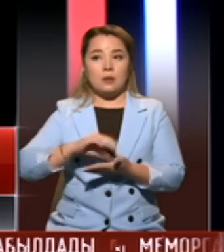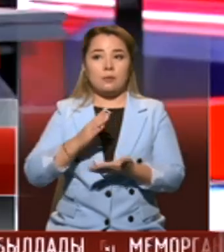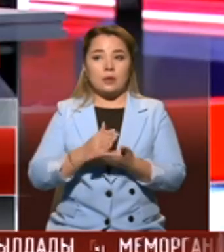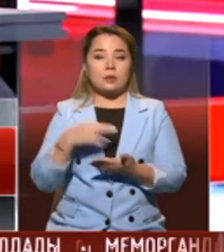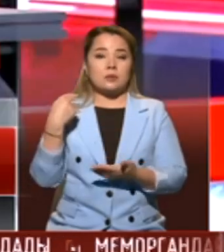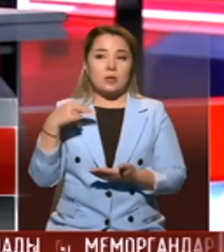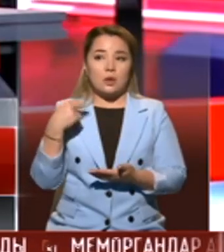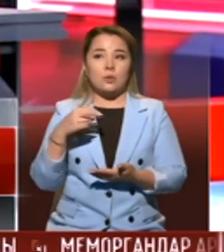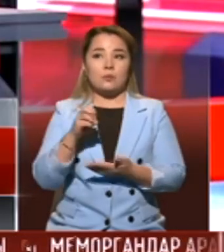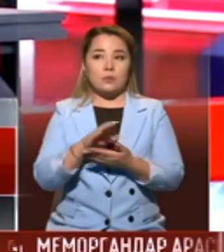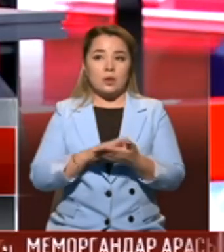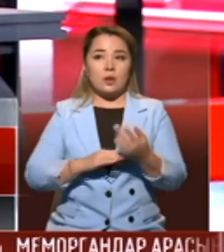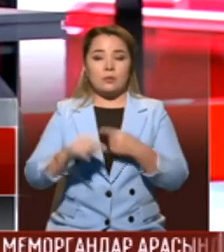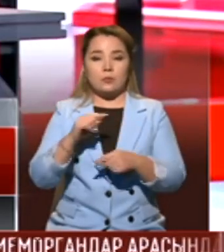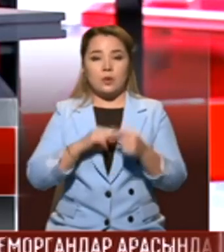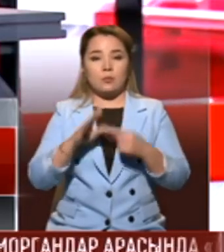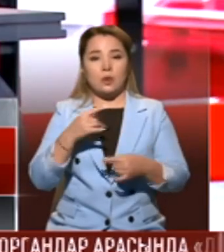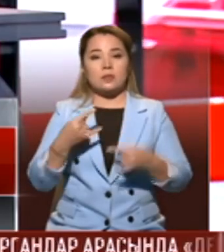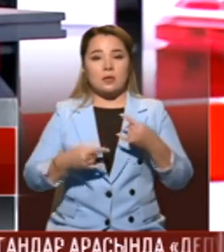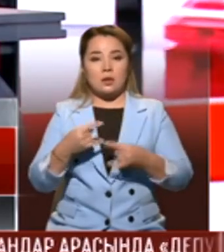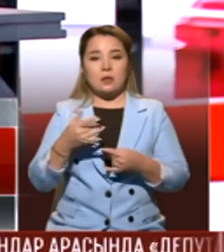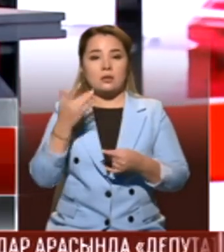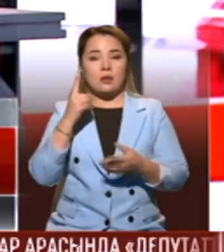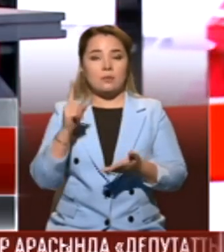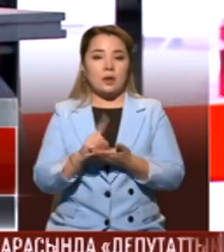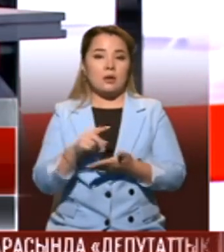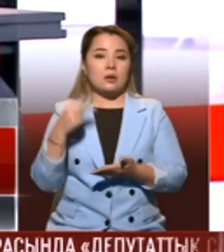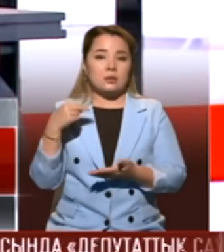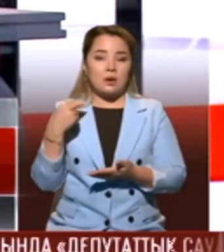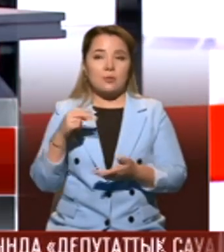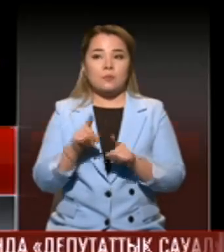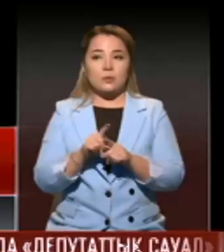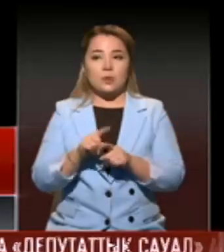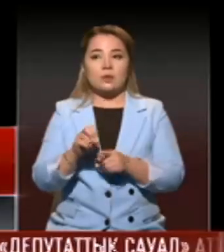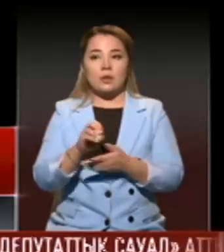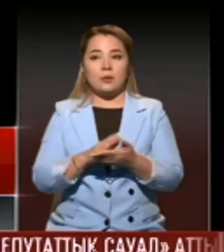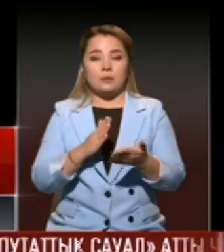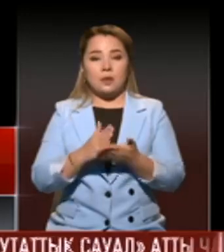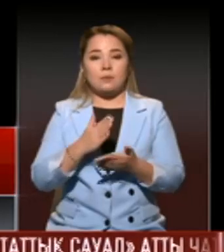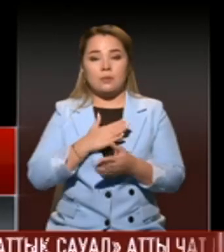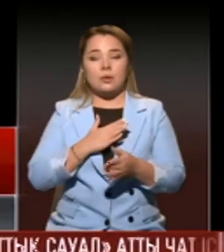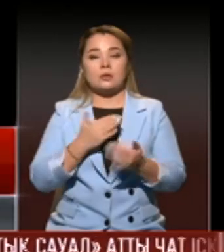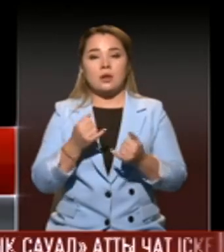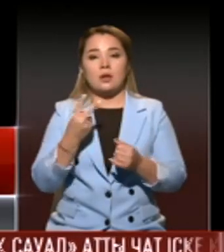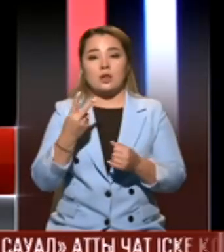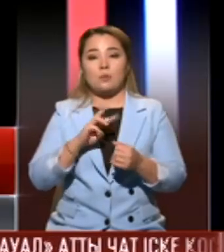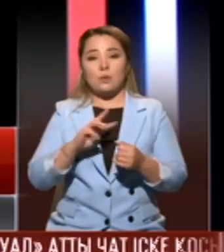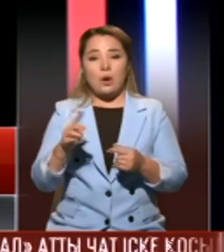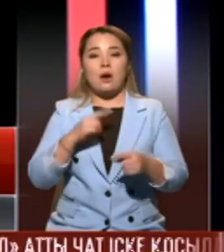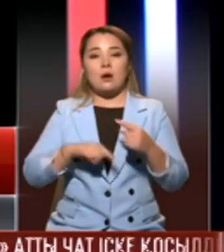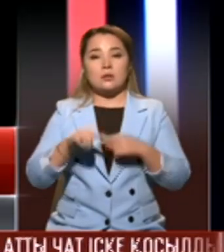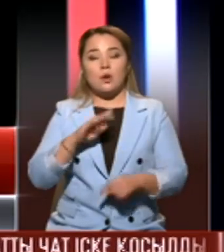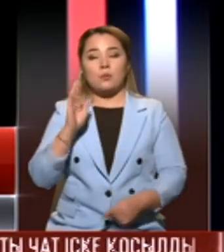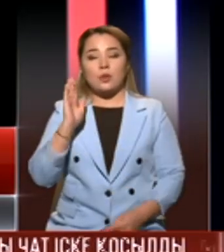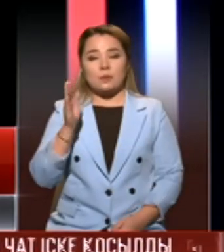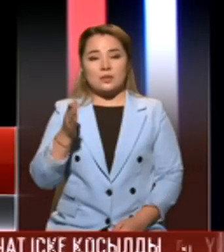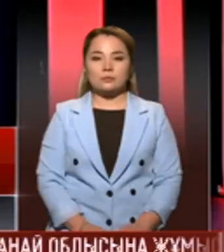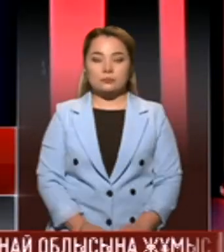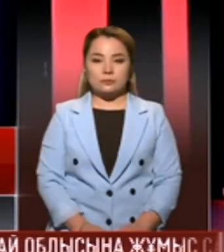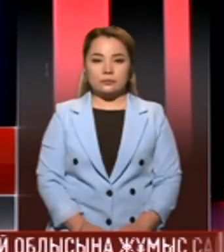бізде үзілістің уақыты келген екен, өзіңіз білесіз, телеарнада арнауға үзіліс деген алтынмен пара-пар дүние. Біз 2 минуттан кейін ораламыз, арнадан